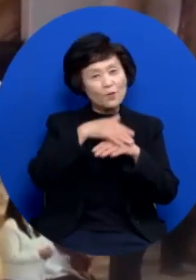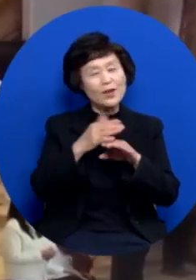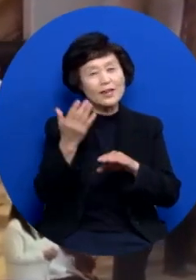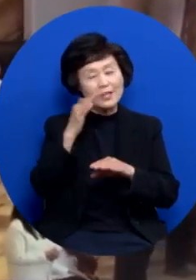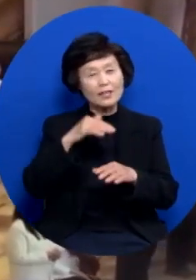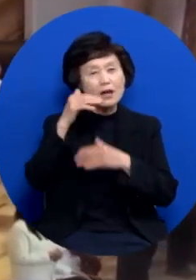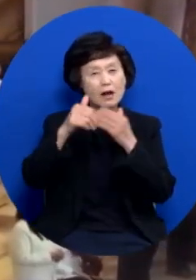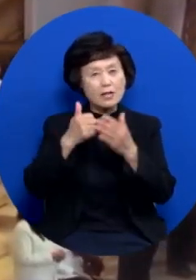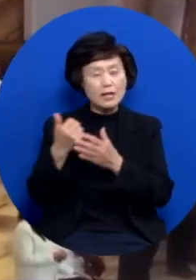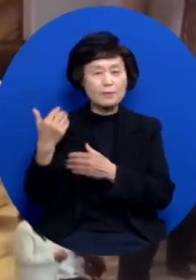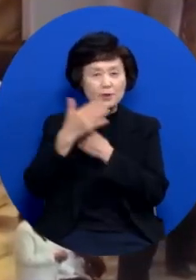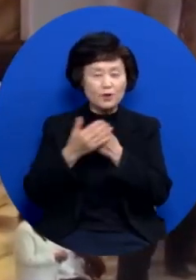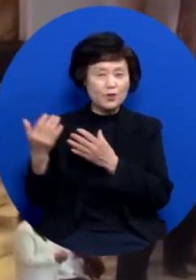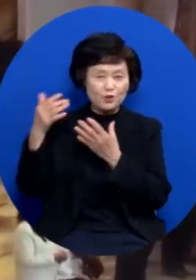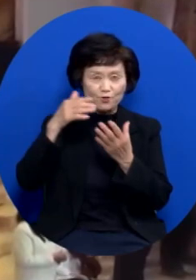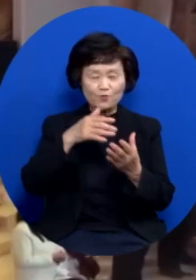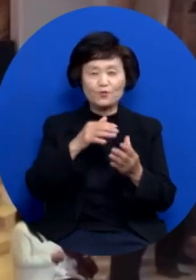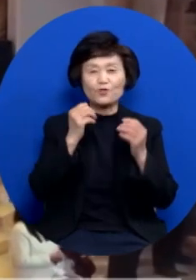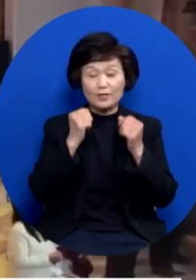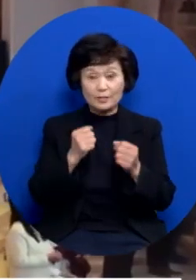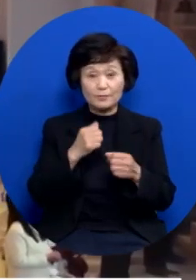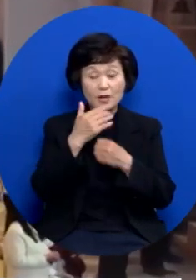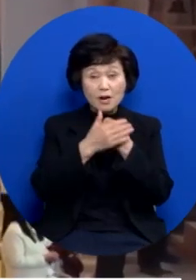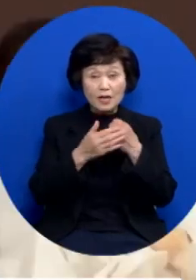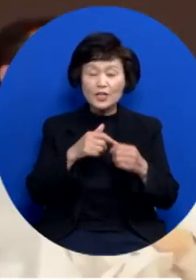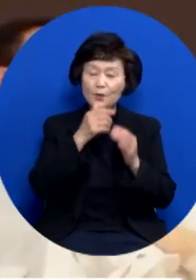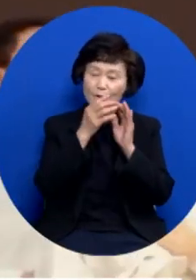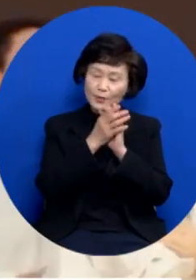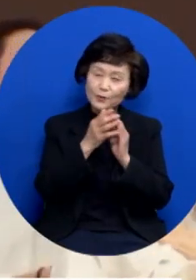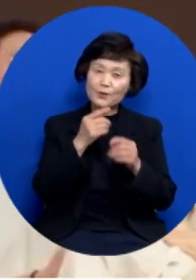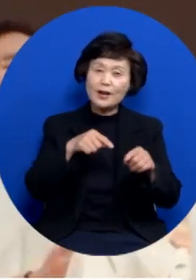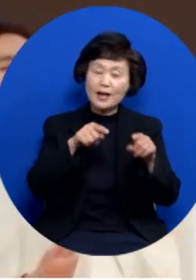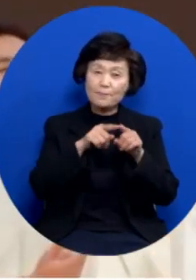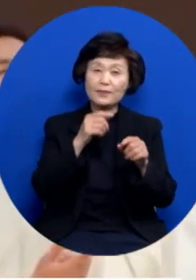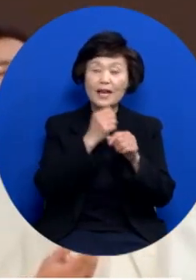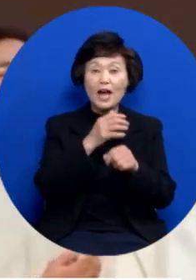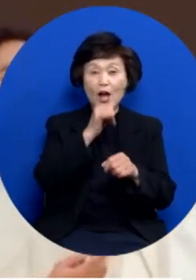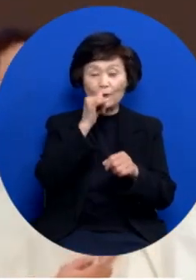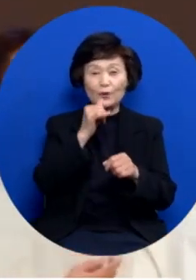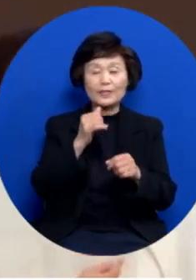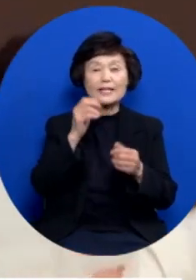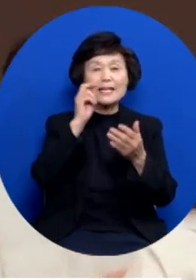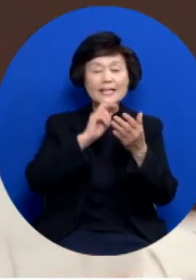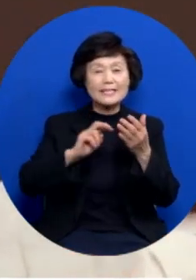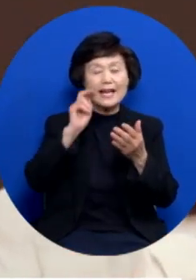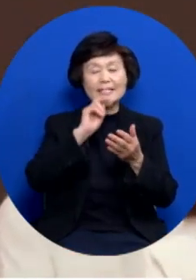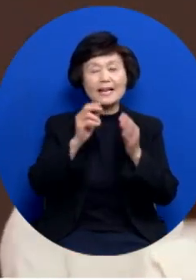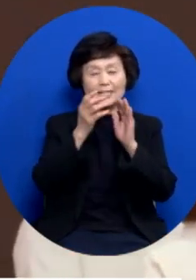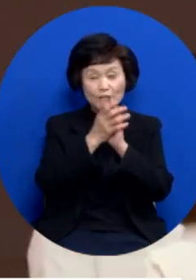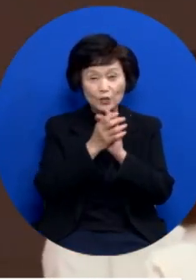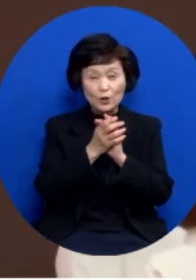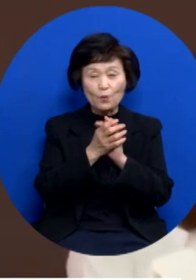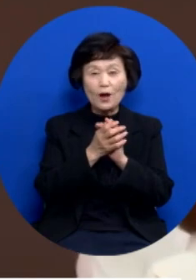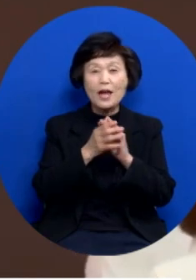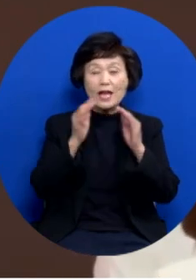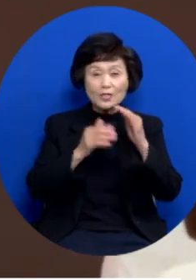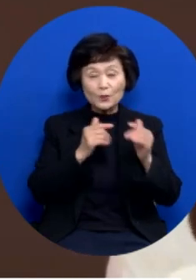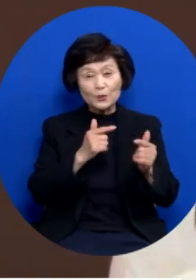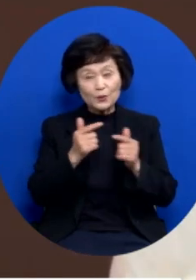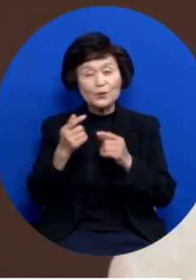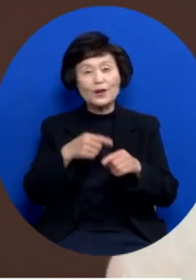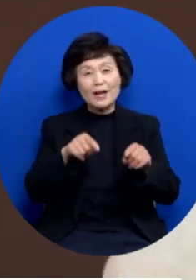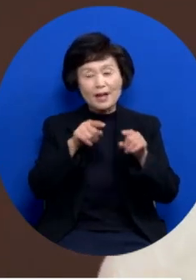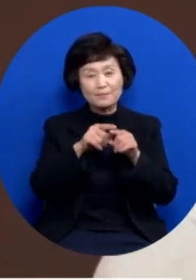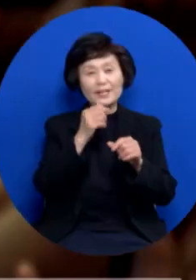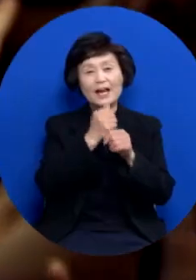주담길뿐만 아니라 은혜로운 찬양과 기도가 함께하는 주성민 목사의 찬양의 기도와 주의 길도 함께 제작하고 있는